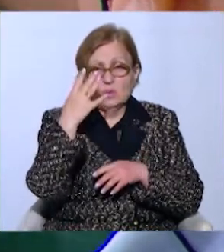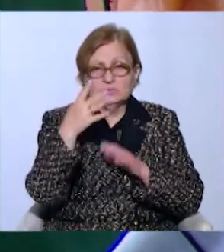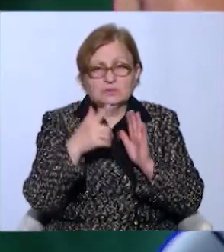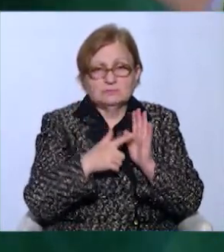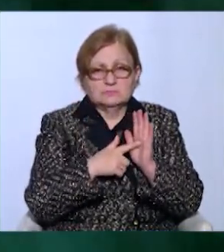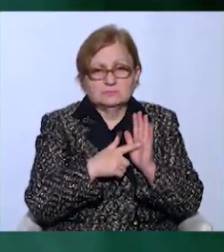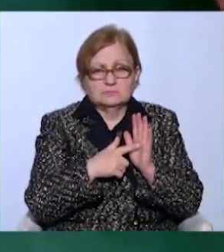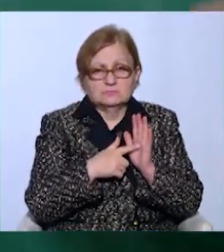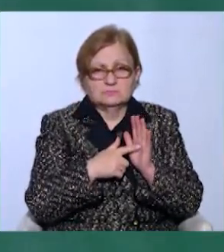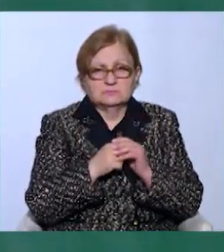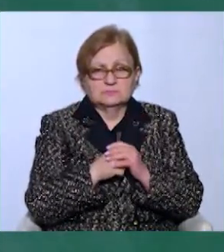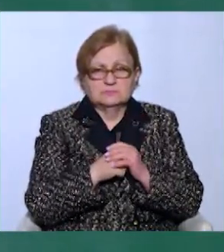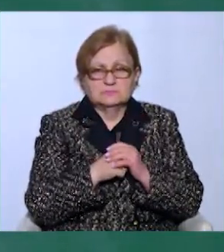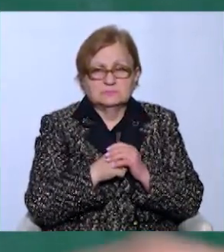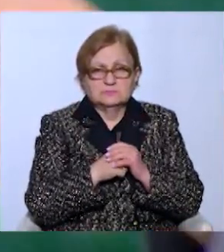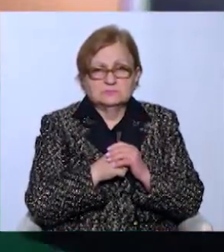Ez simkene visatviz.